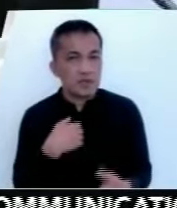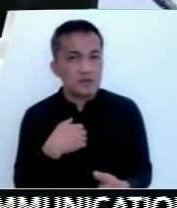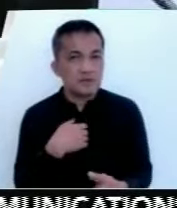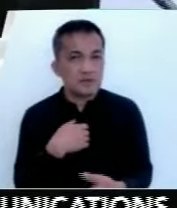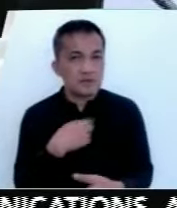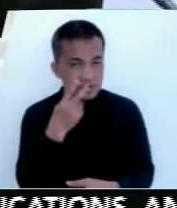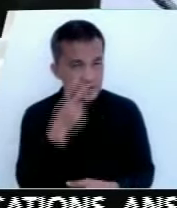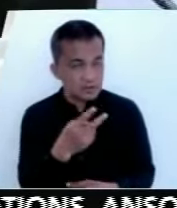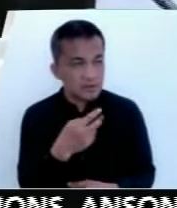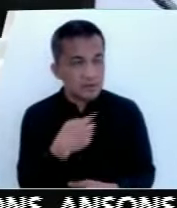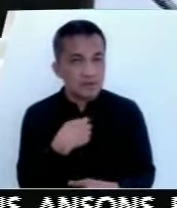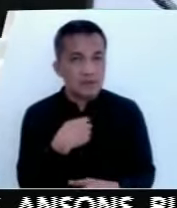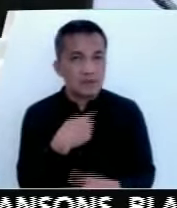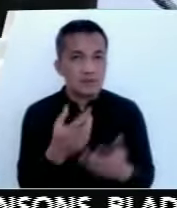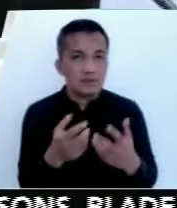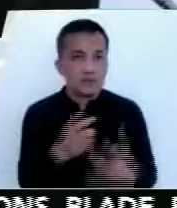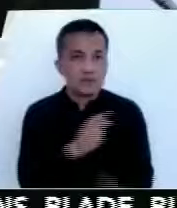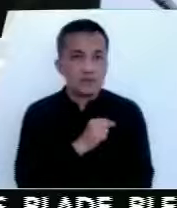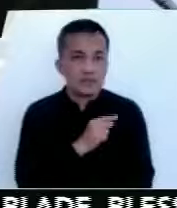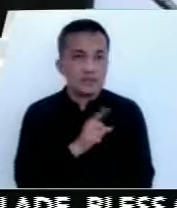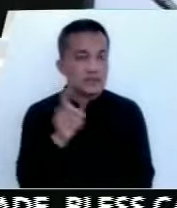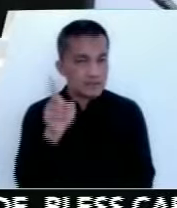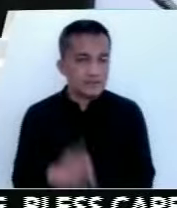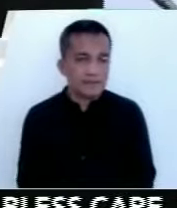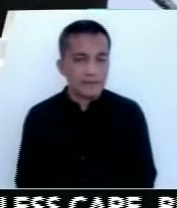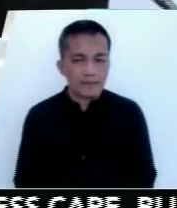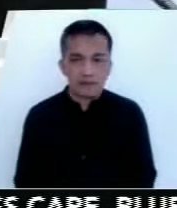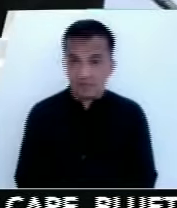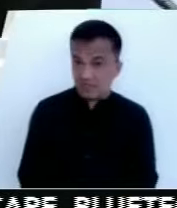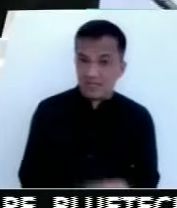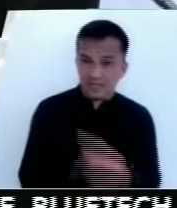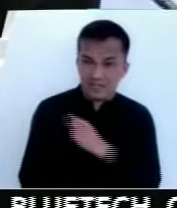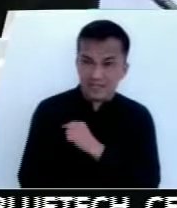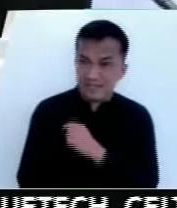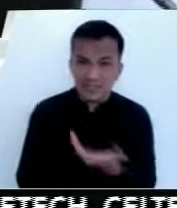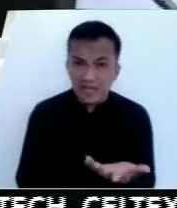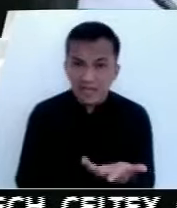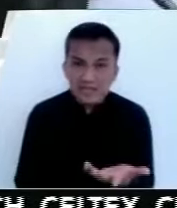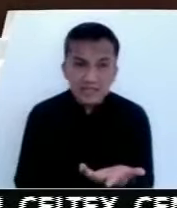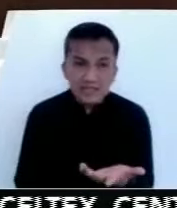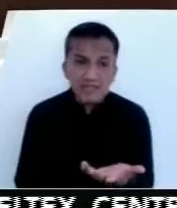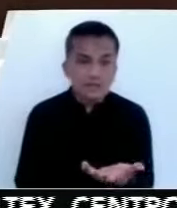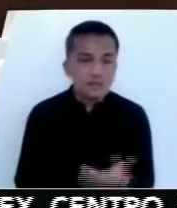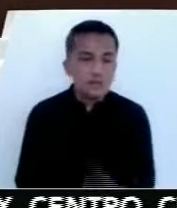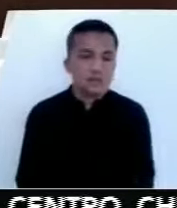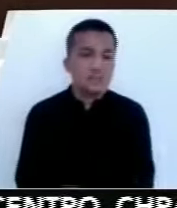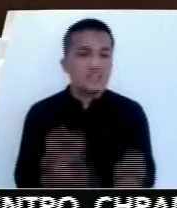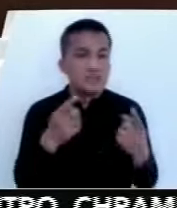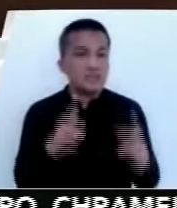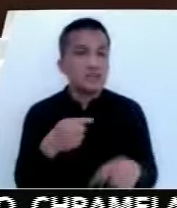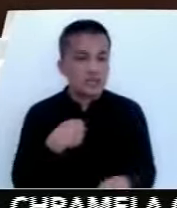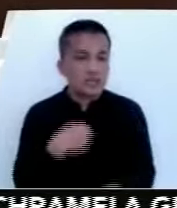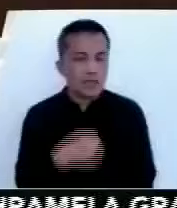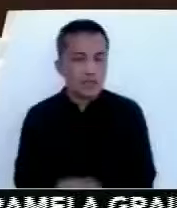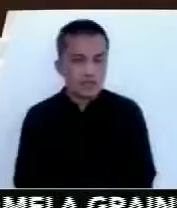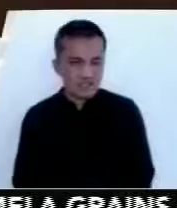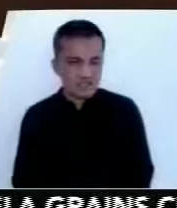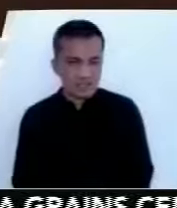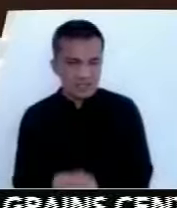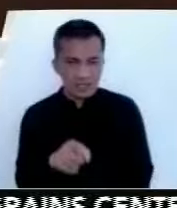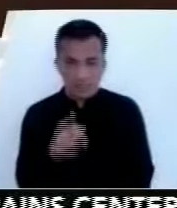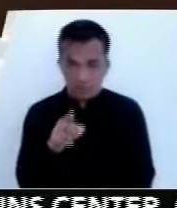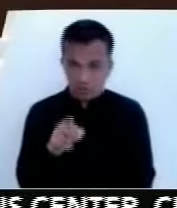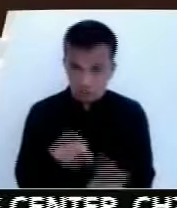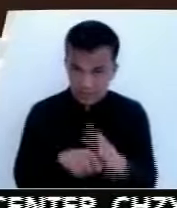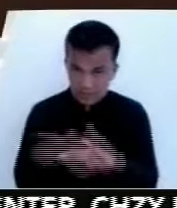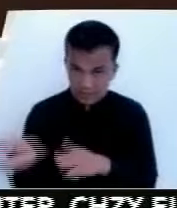nagi-guilty na rin po siya nagi-guilty Saan Opo sa nangyayari po ngayon sa akin tumakas ka ba o